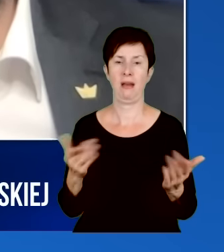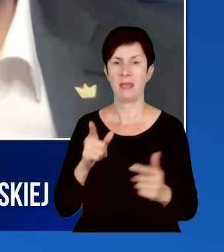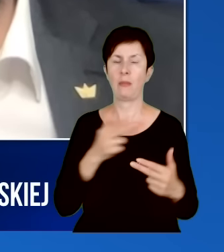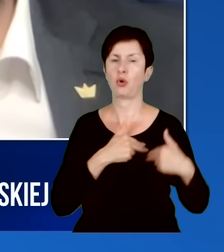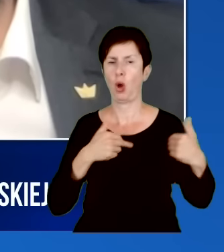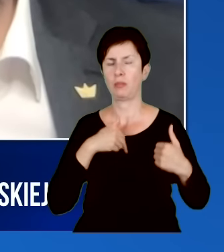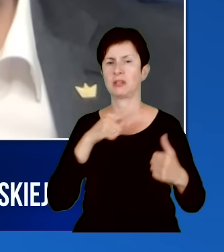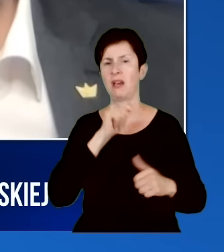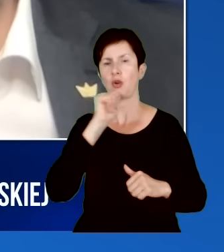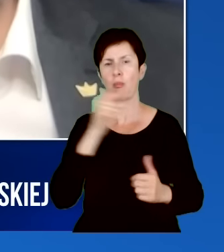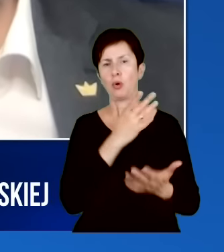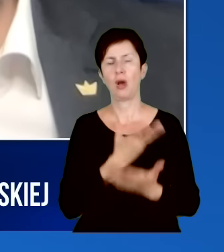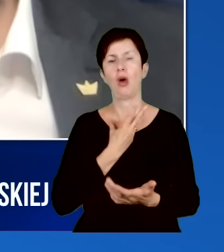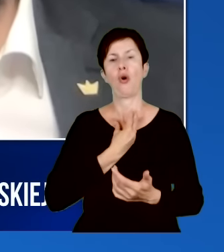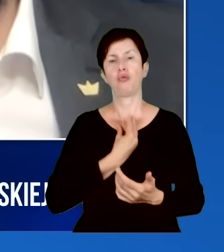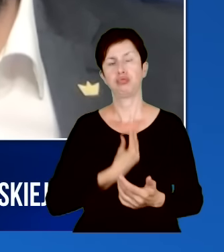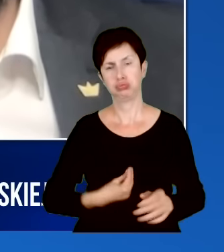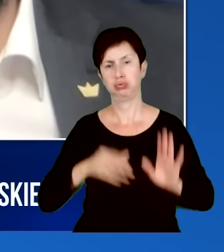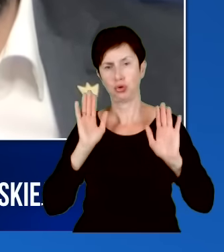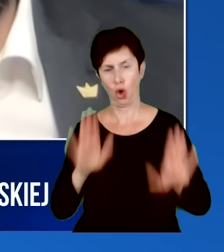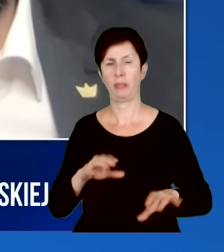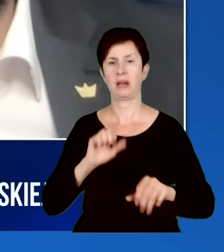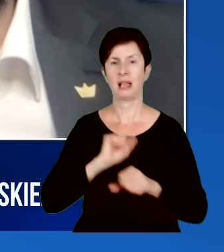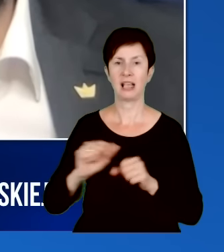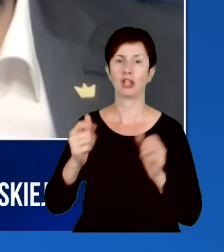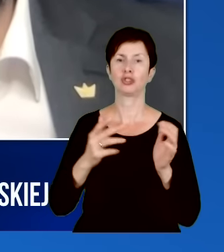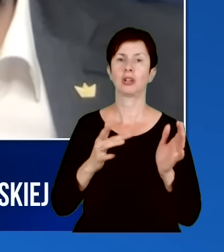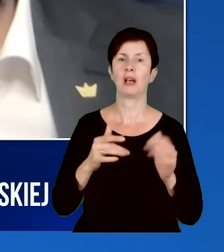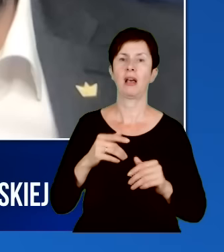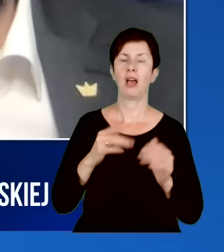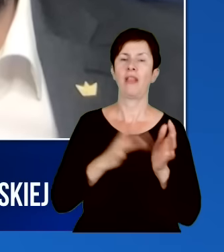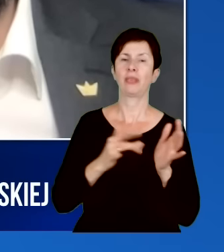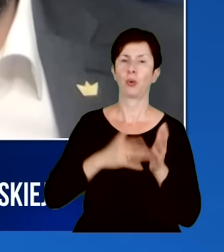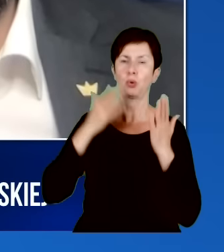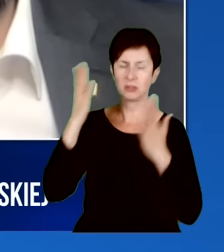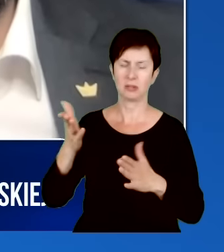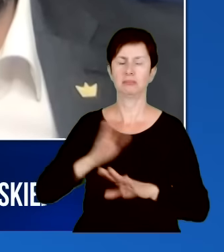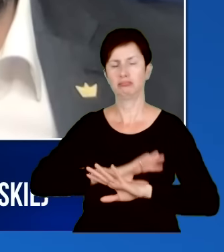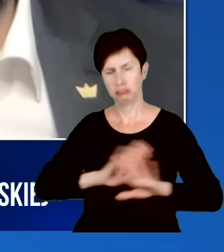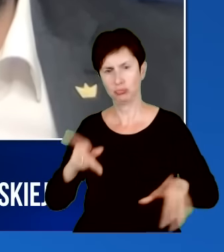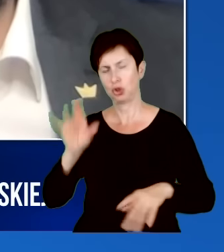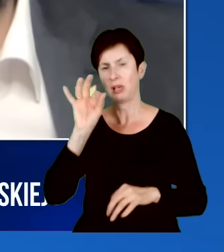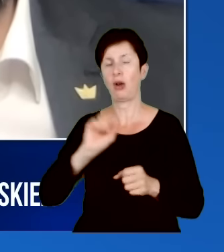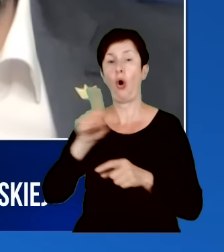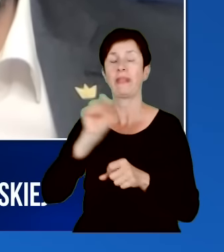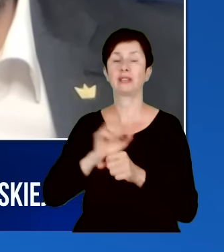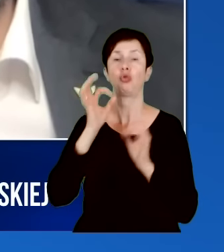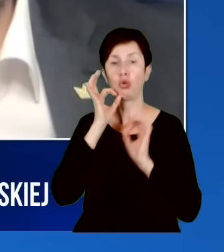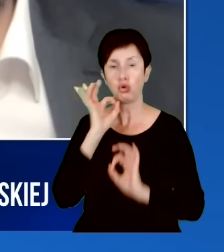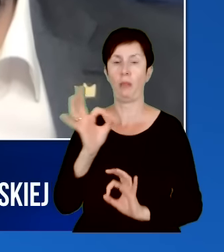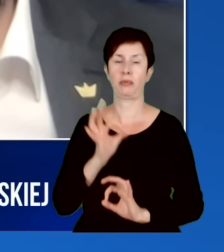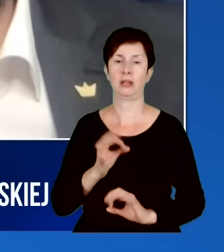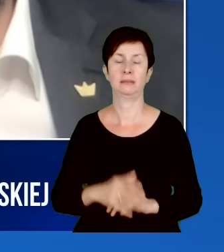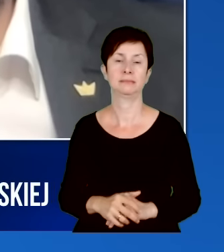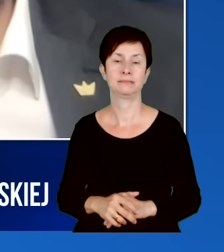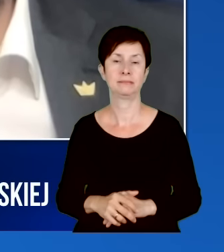odetchnęli z ulgą powiedzieli dobra jest Donald i Donald będzie dobry to jak na to patrzy pan poseł